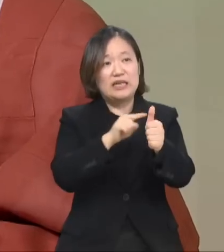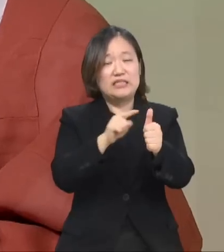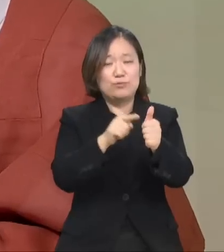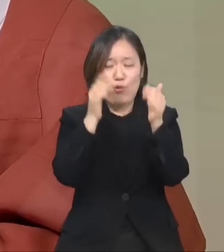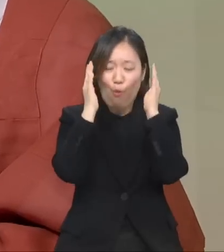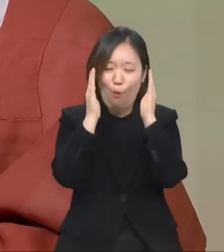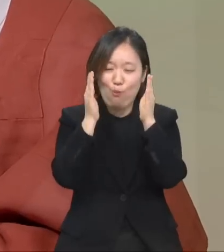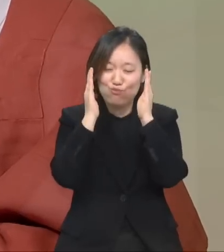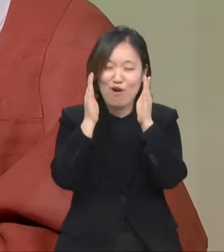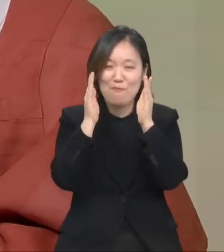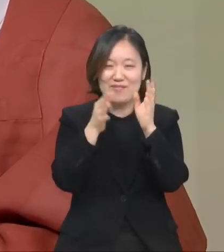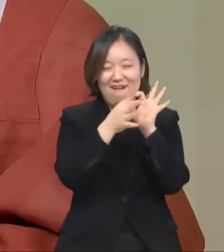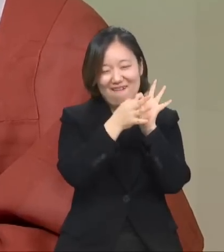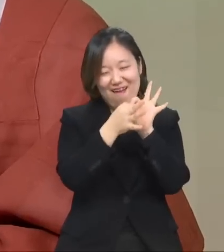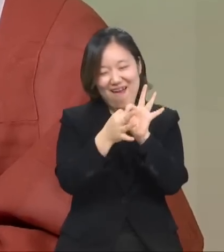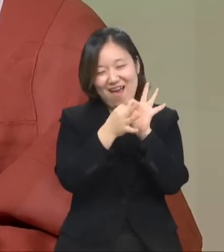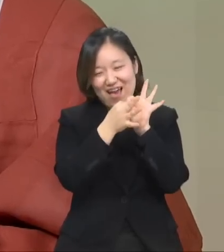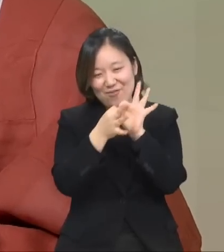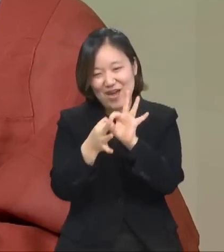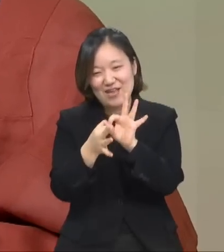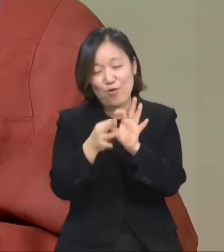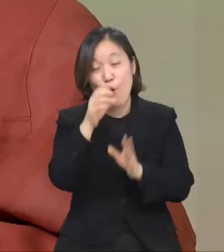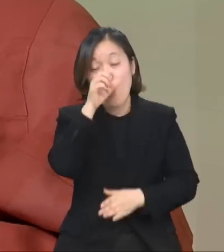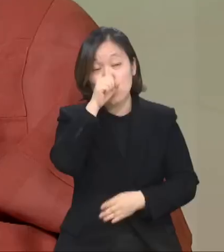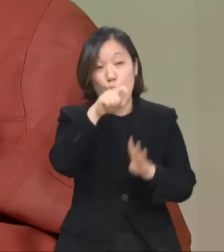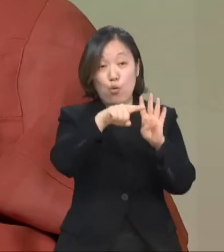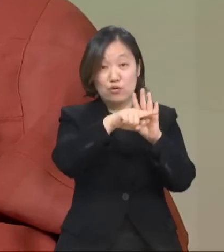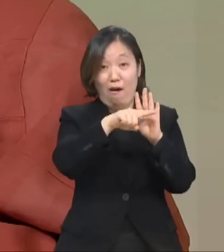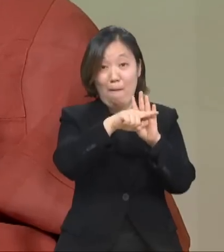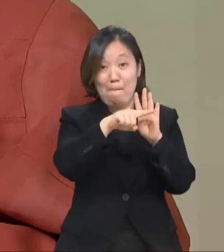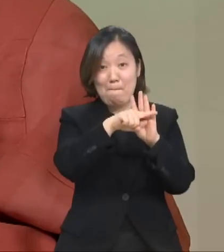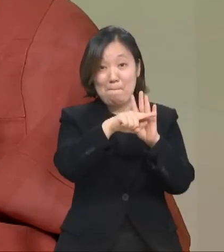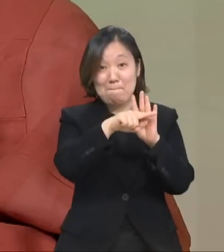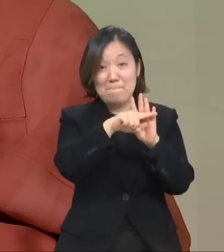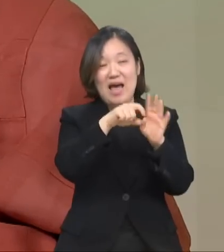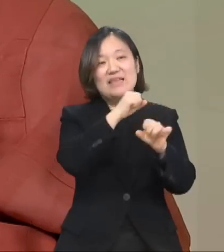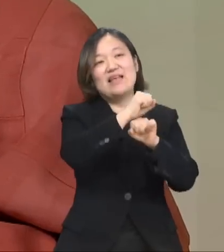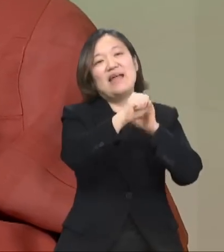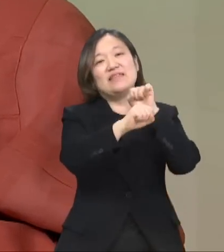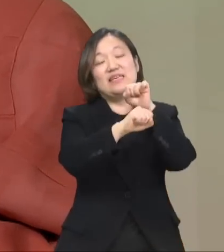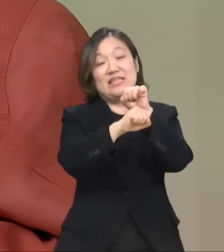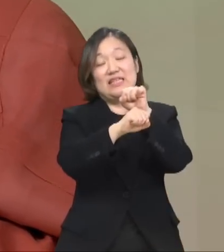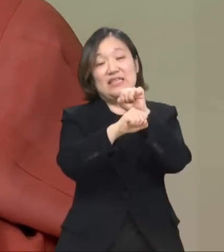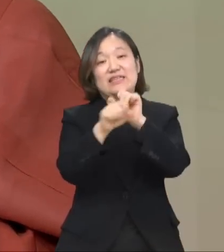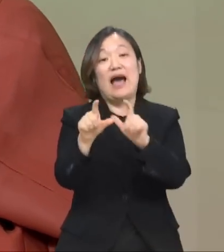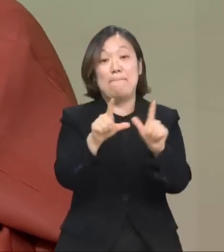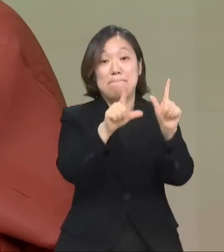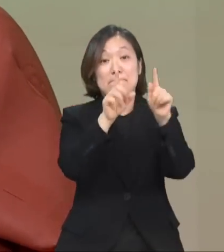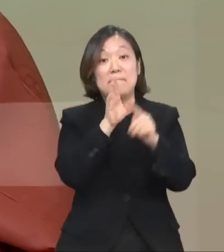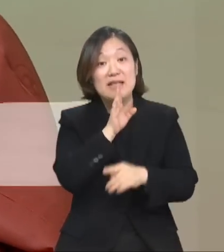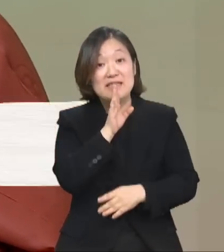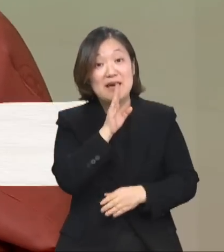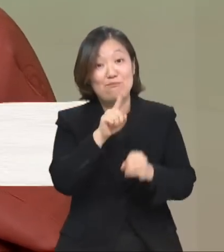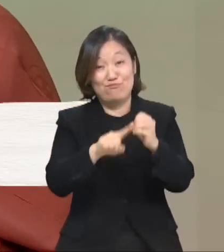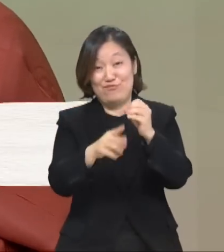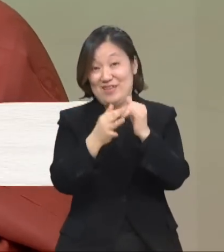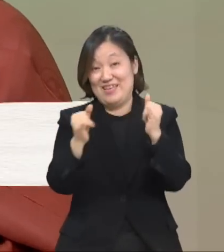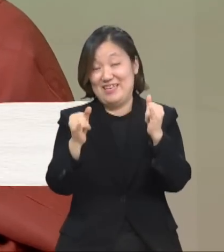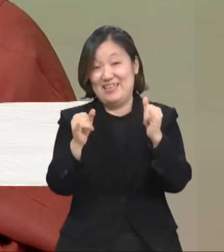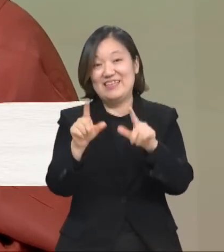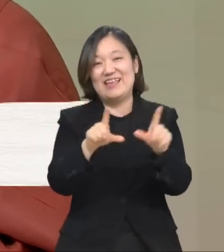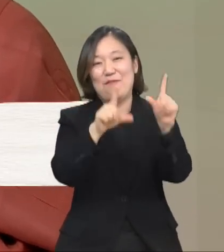끊임없이 선업공덕을 닦는 삶 이게 진정한 불자의 삶이겠죠 모든